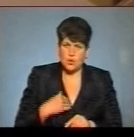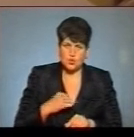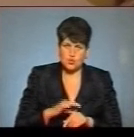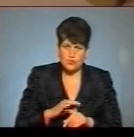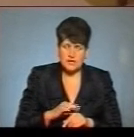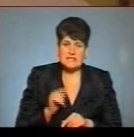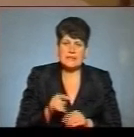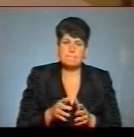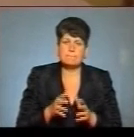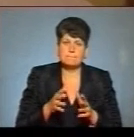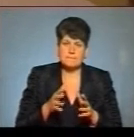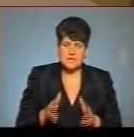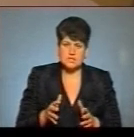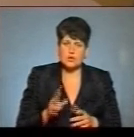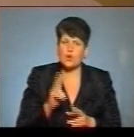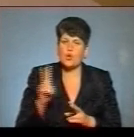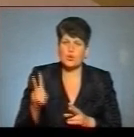більше.